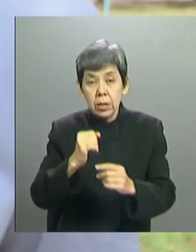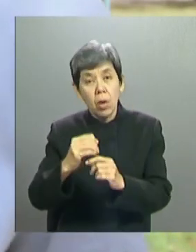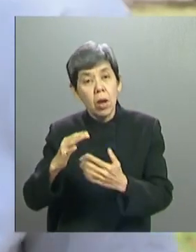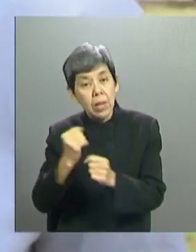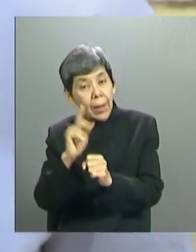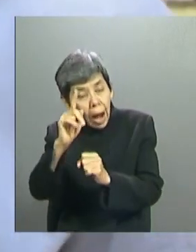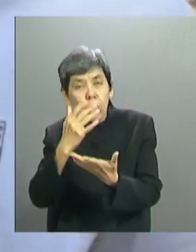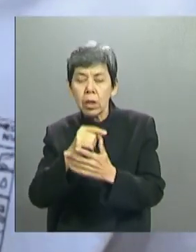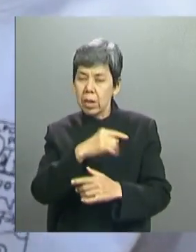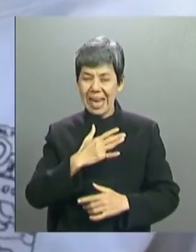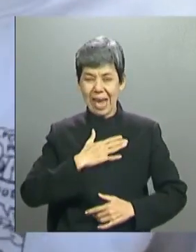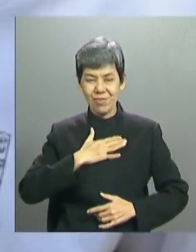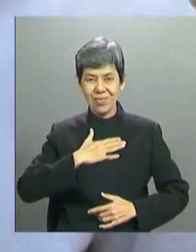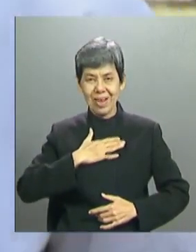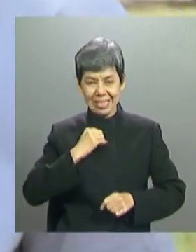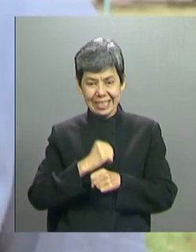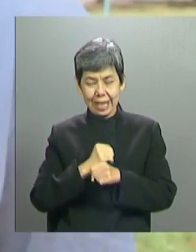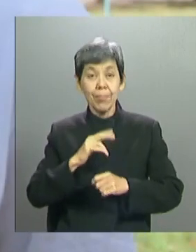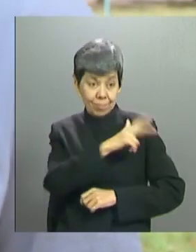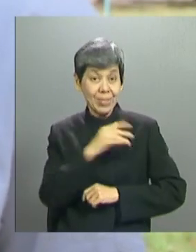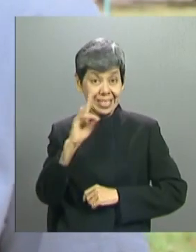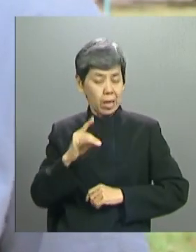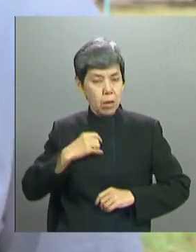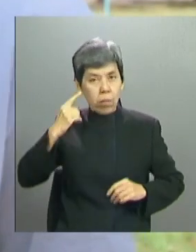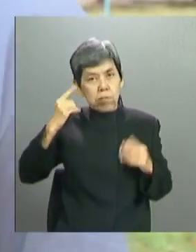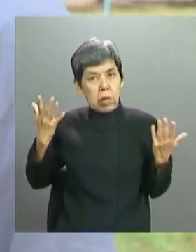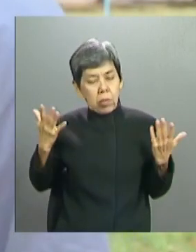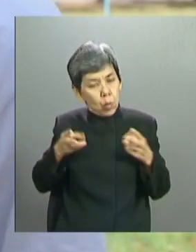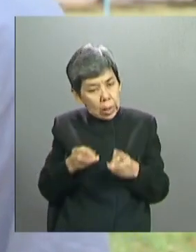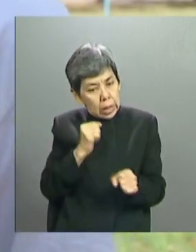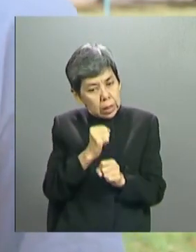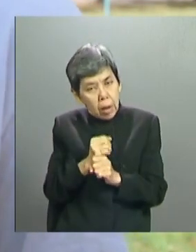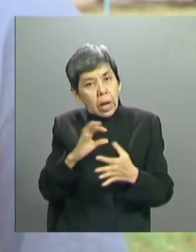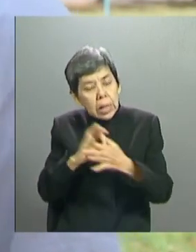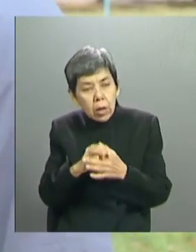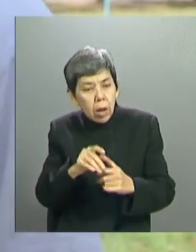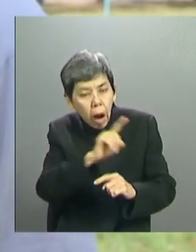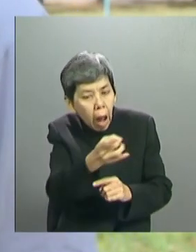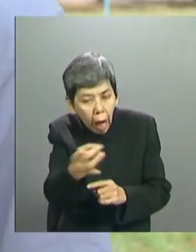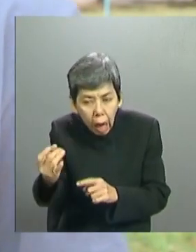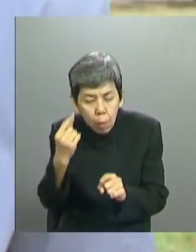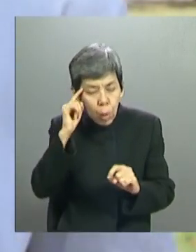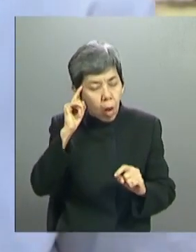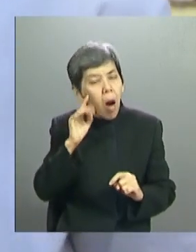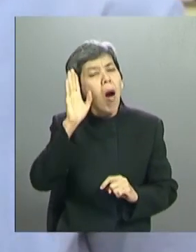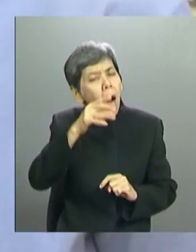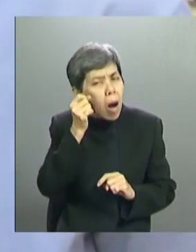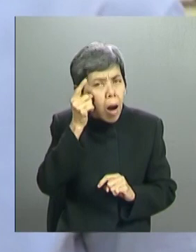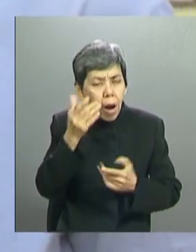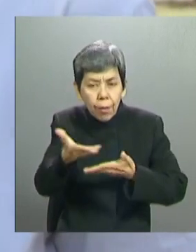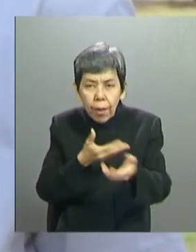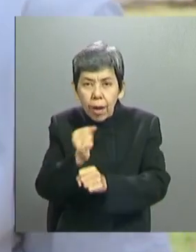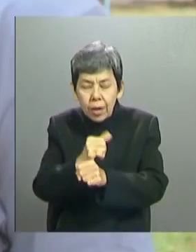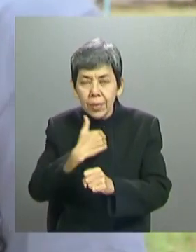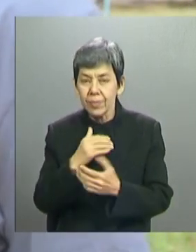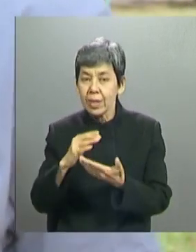ยอย่างเราอ่ะเราทำงานสัตวแพทย์เนาะเราก็ไม่รู้ว่าขั้นตอนการทำงานของสายอื่นเขาทำยังไงกันบ้างแบบว่าส